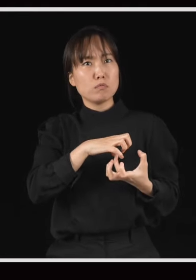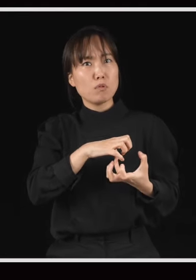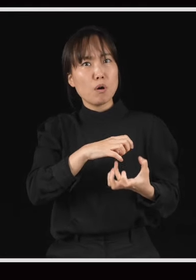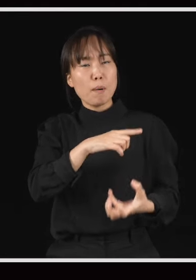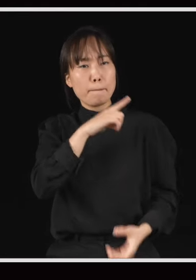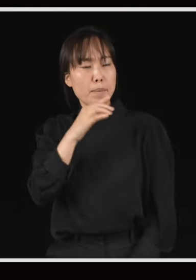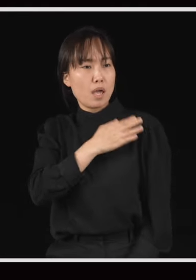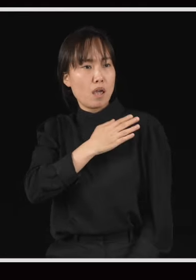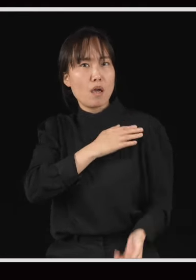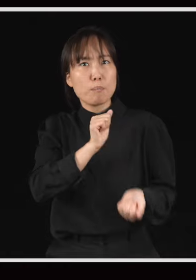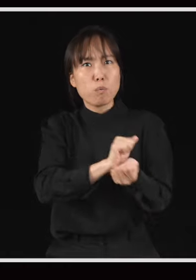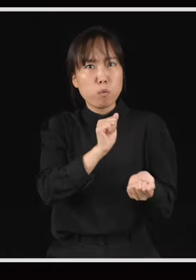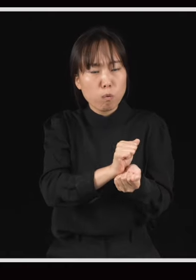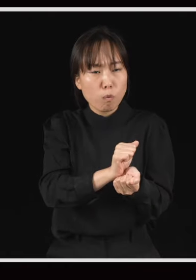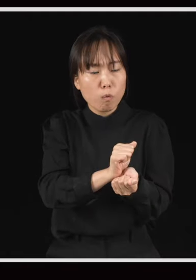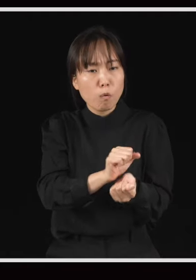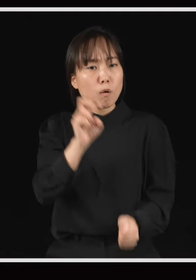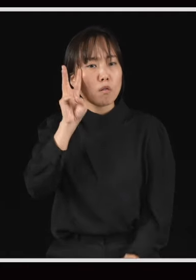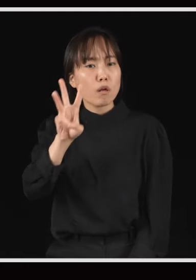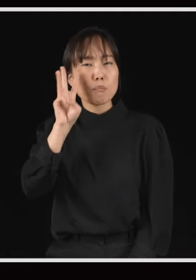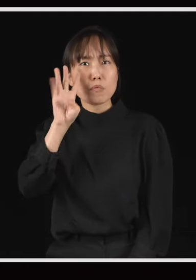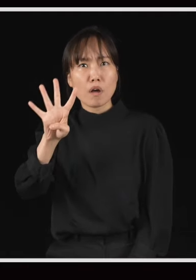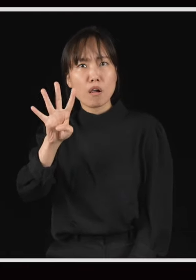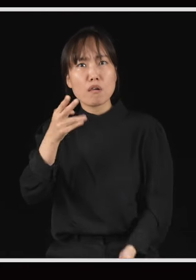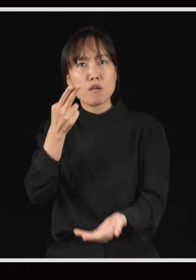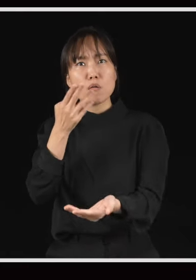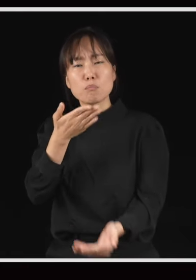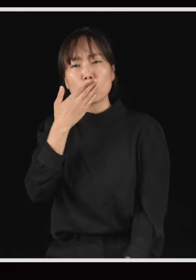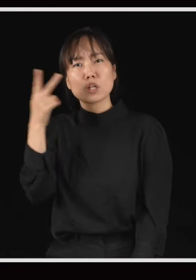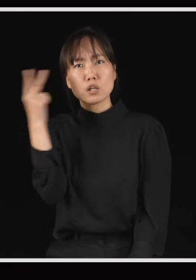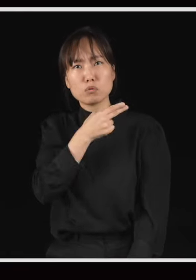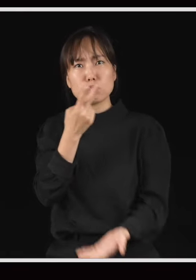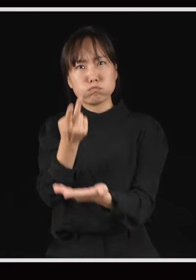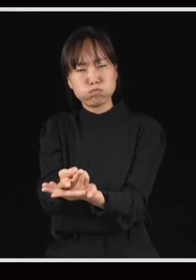폐렴이 생겨서 한 진짜 3, 4일 정도 곡기를 끊고 누워